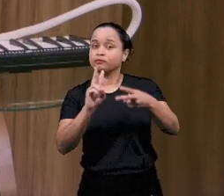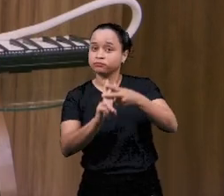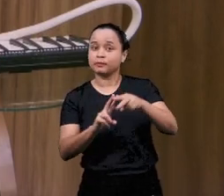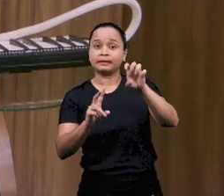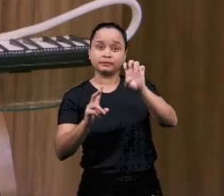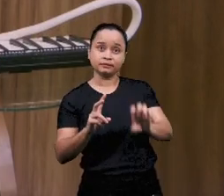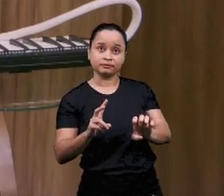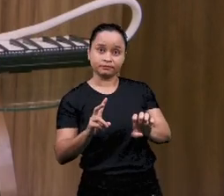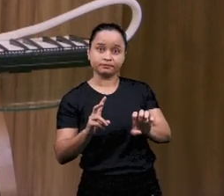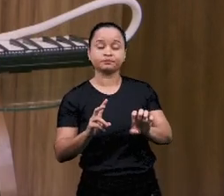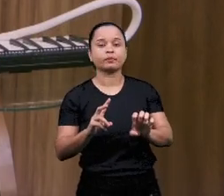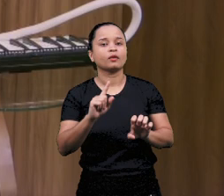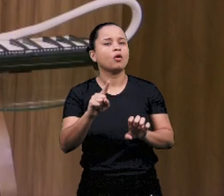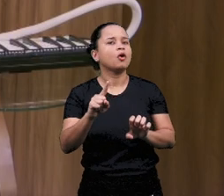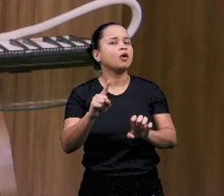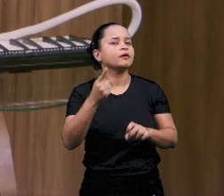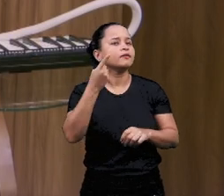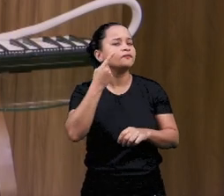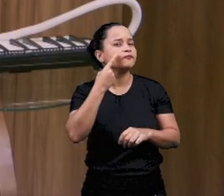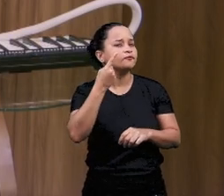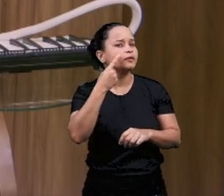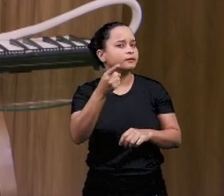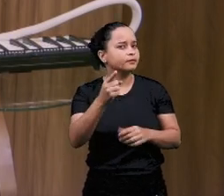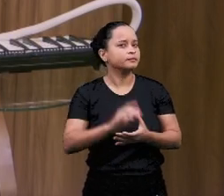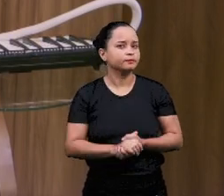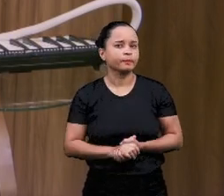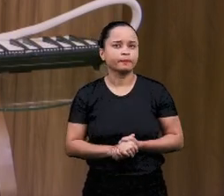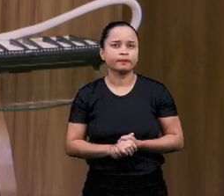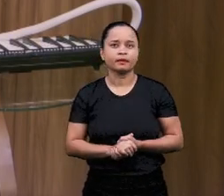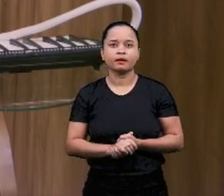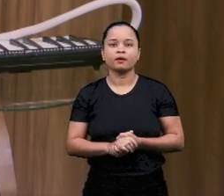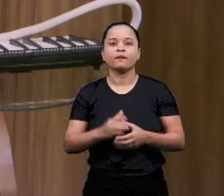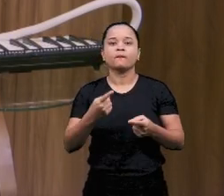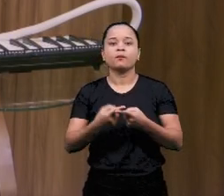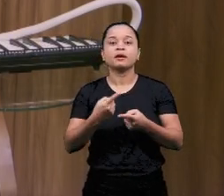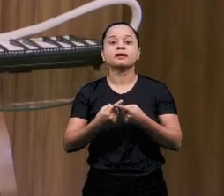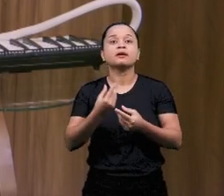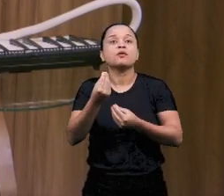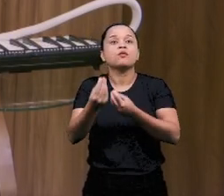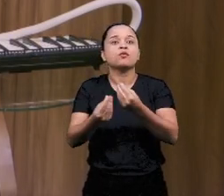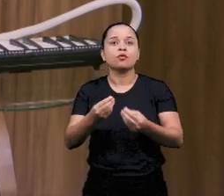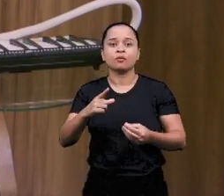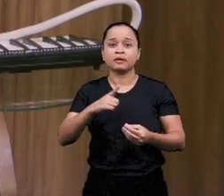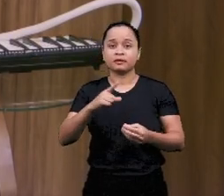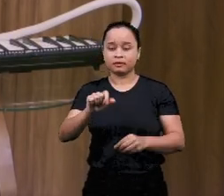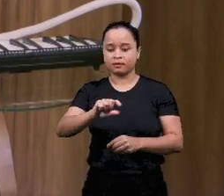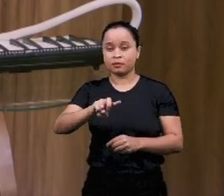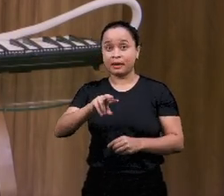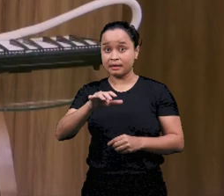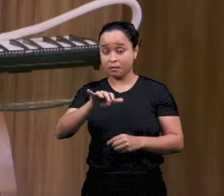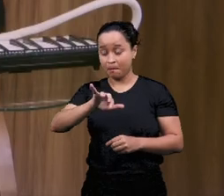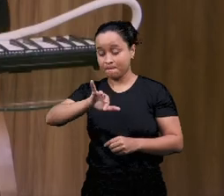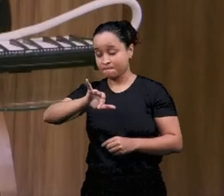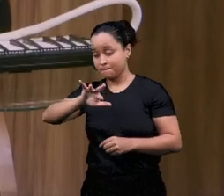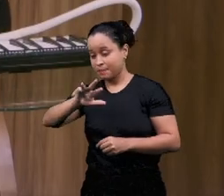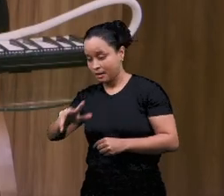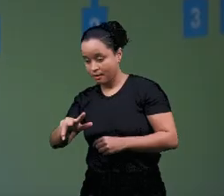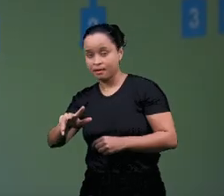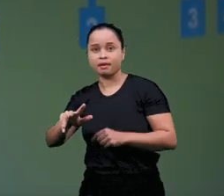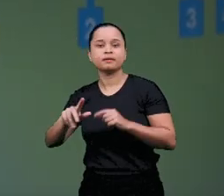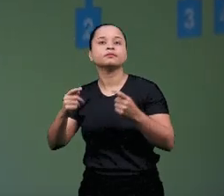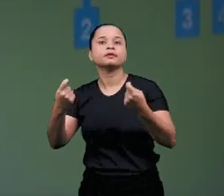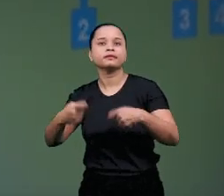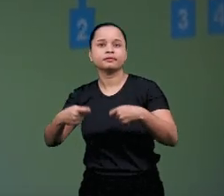note. Ce P nous oriente que notre doigt, il va changer. Une flèche